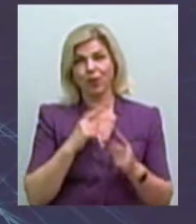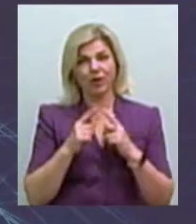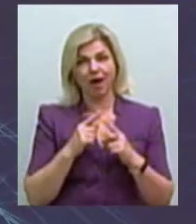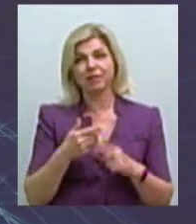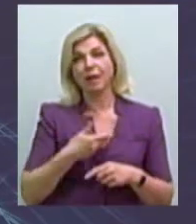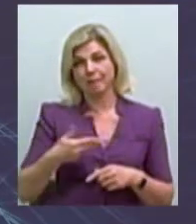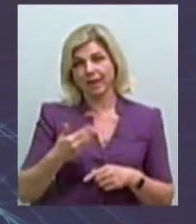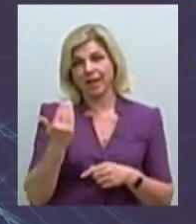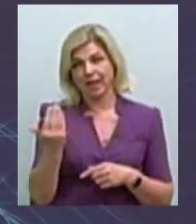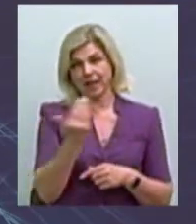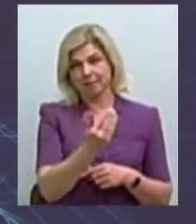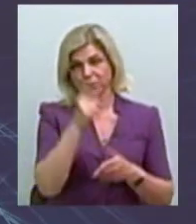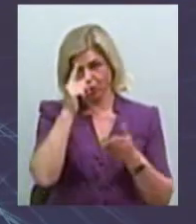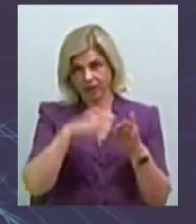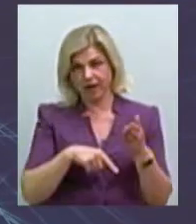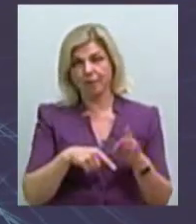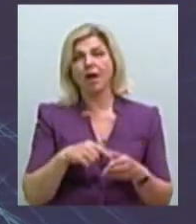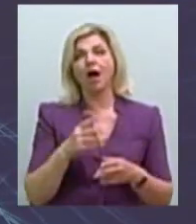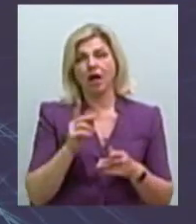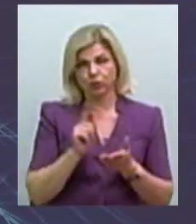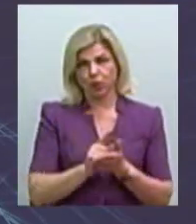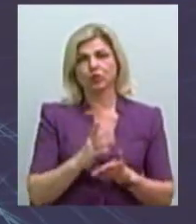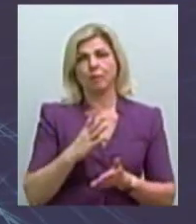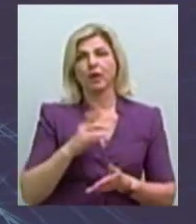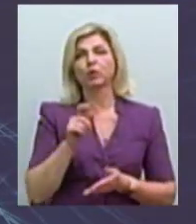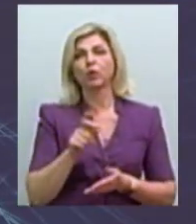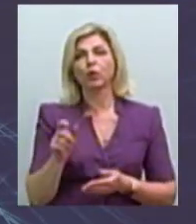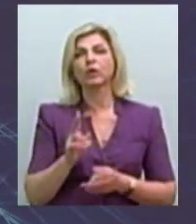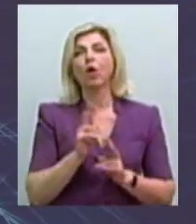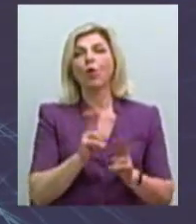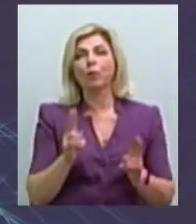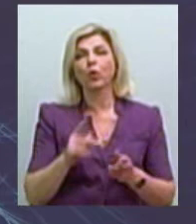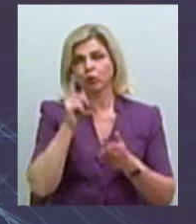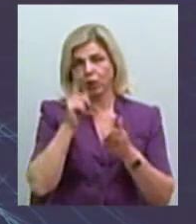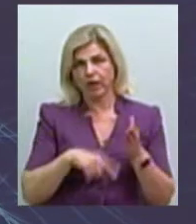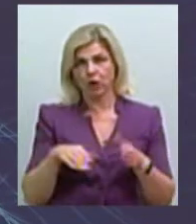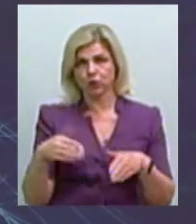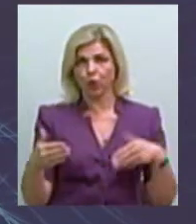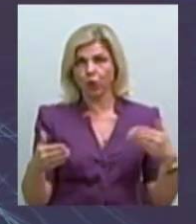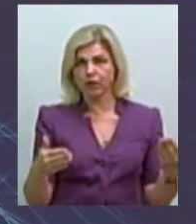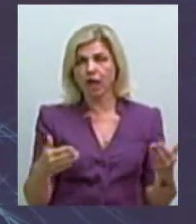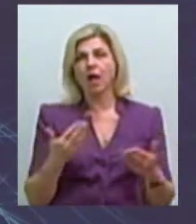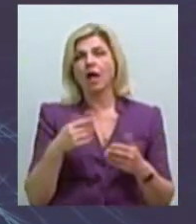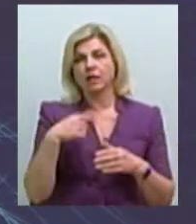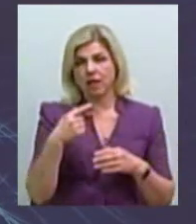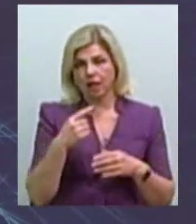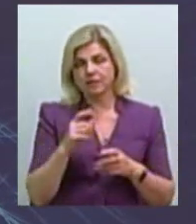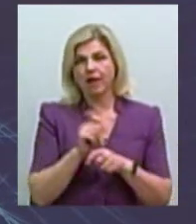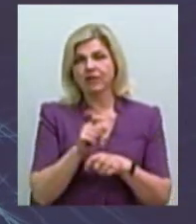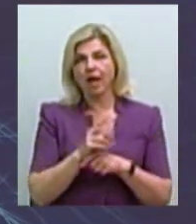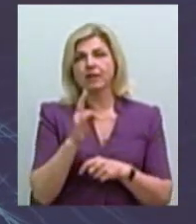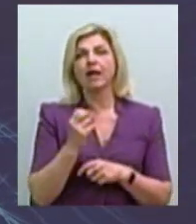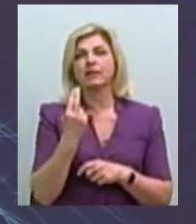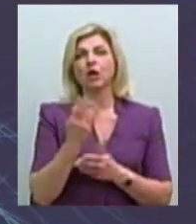перевіряємо, не готуємо. Але це мають бути ті люди, яким довіряють сторони. Якби завдання Національної служби не